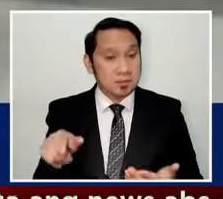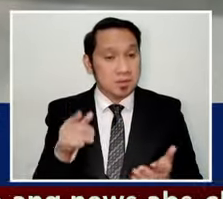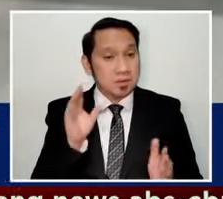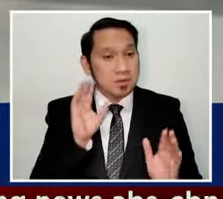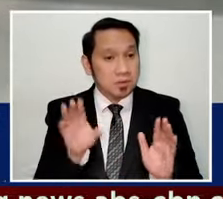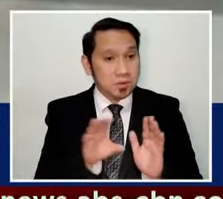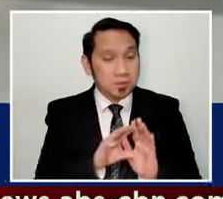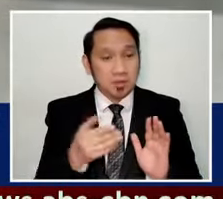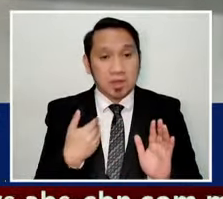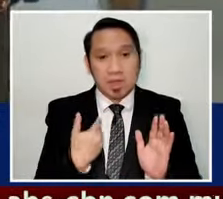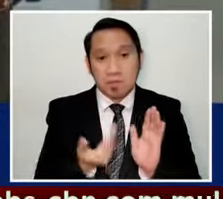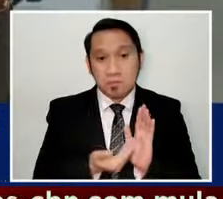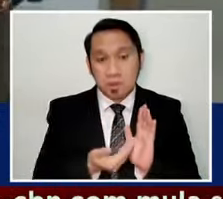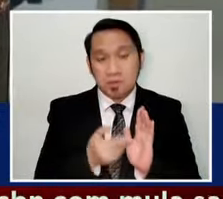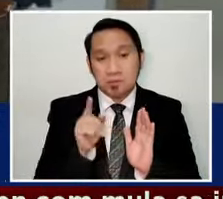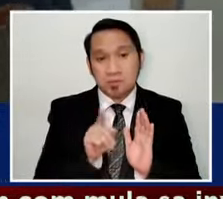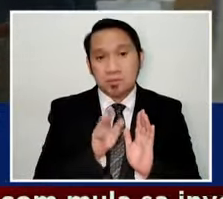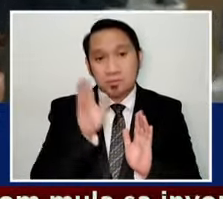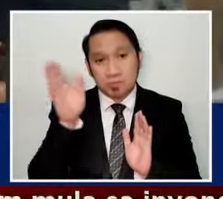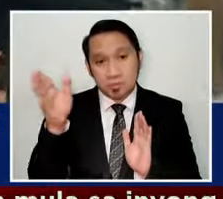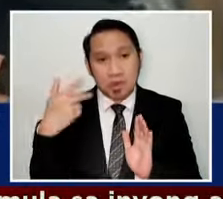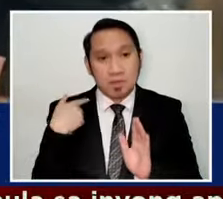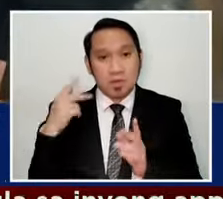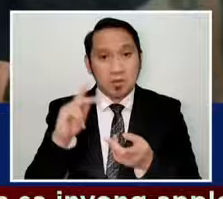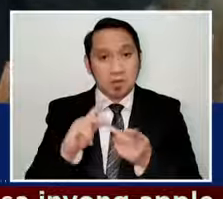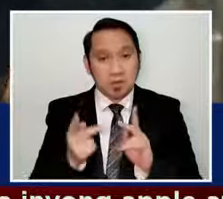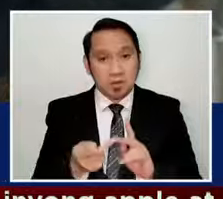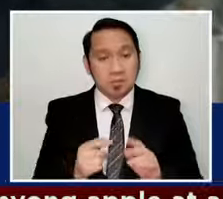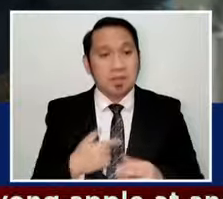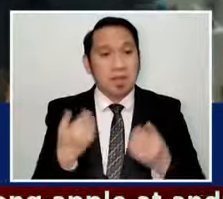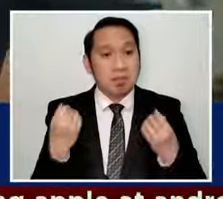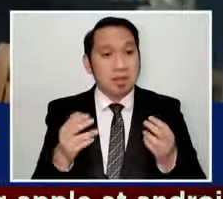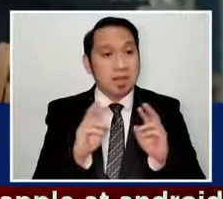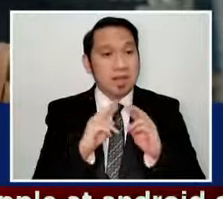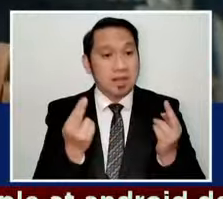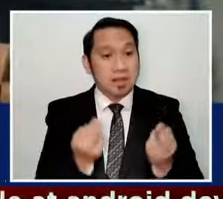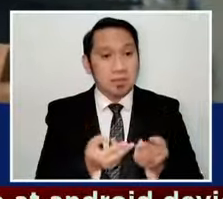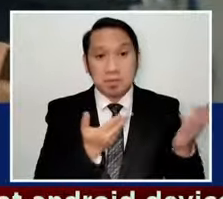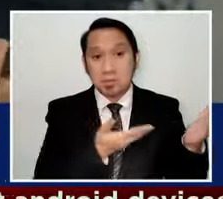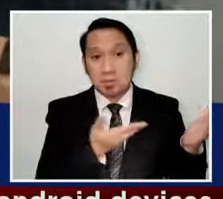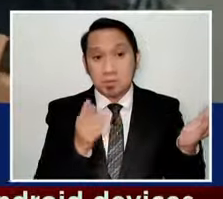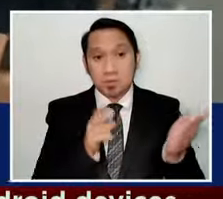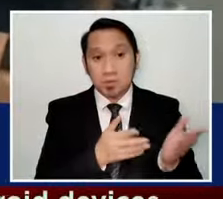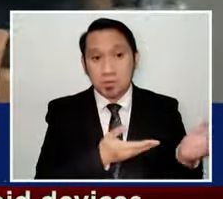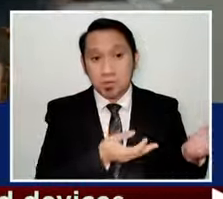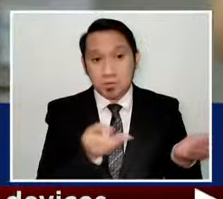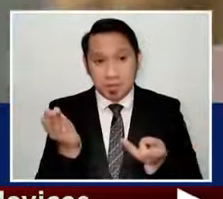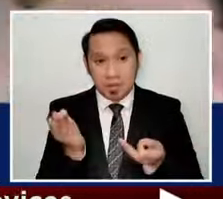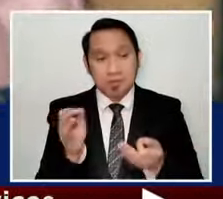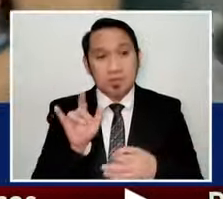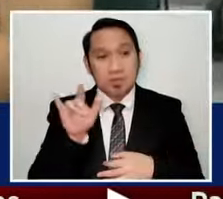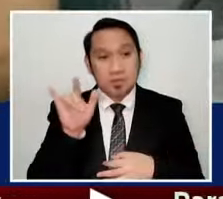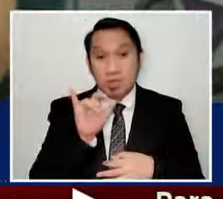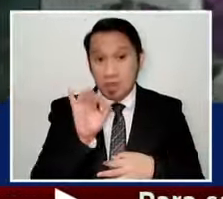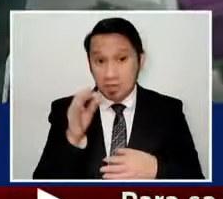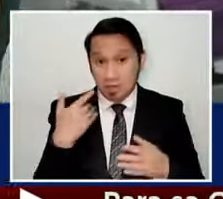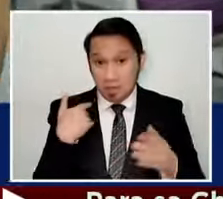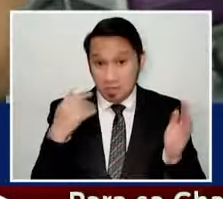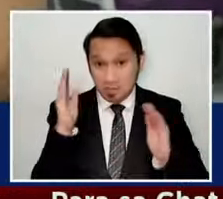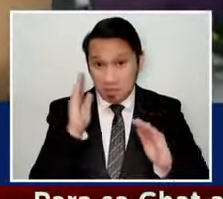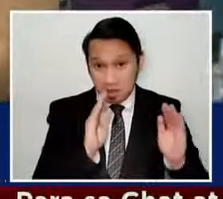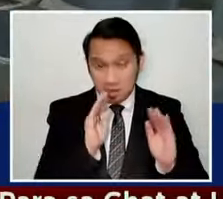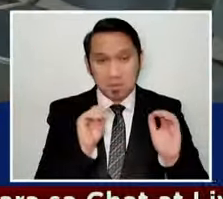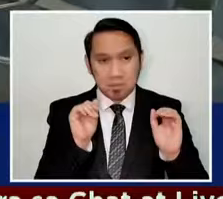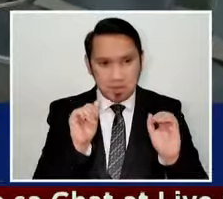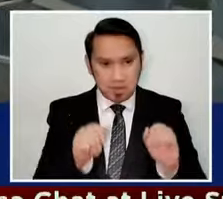na may partner akong pupuntahan doon. 12 kaanak ang naghatid sa kanya sa NAIA para kapag nagka-problema sa immigration, may